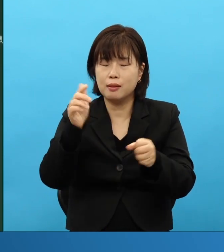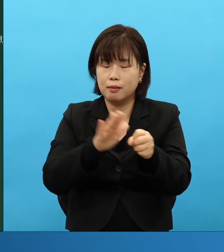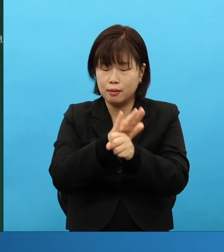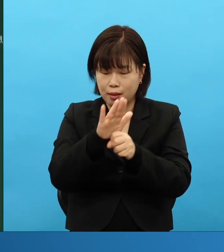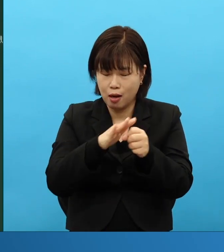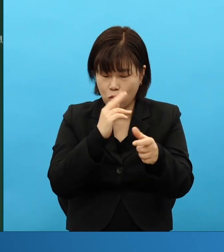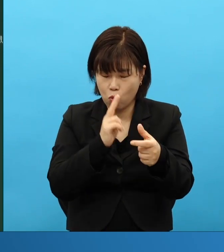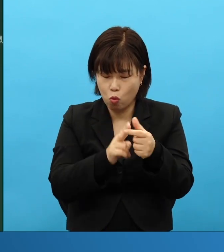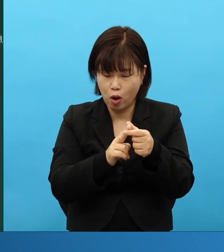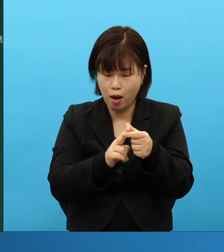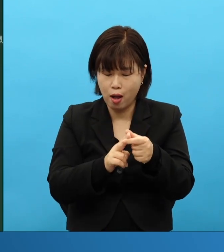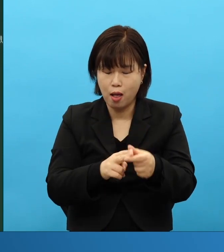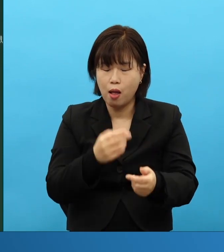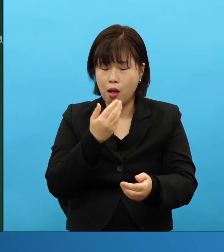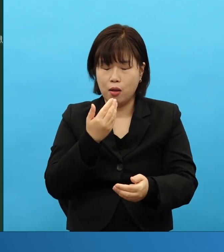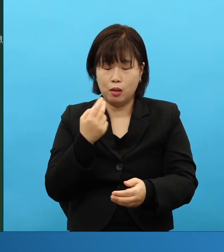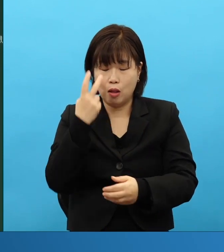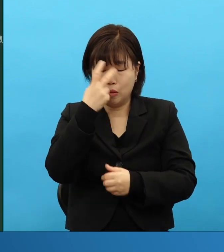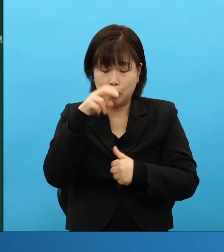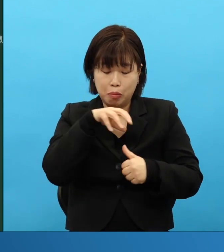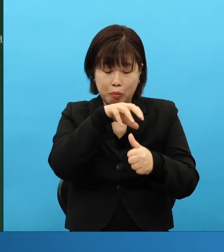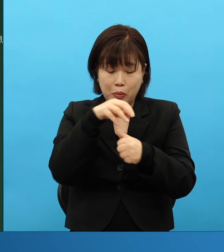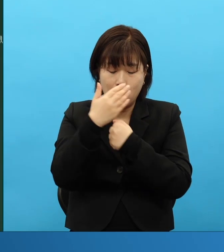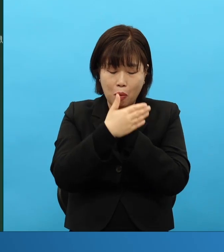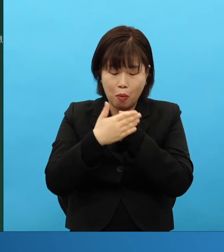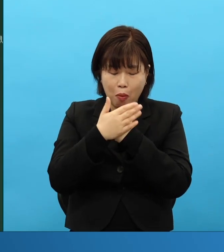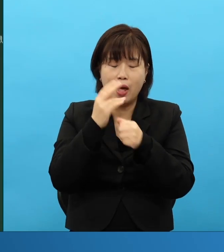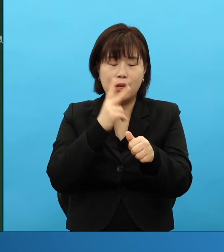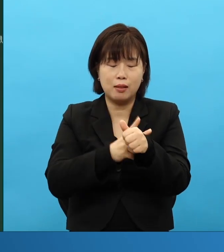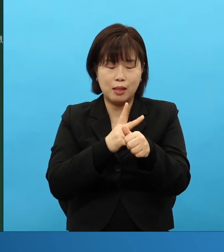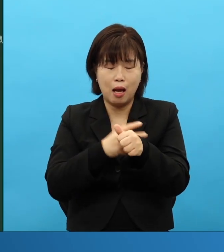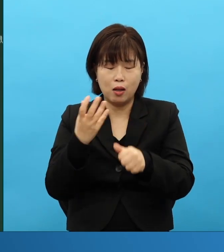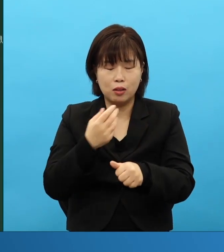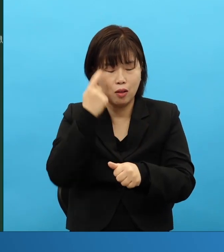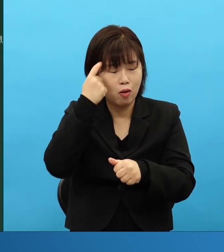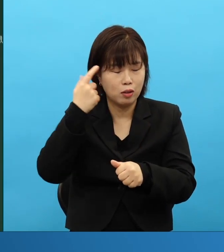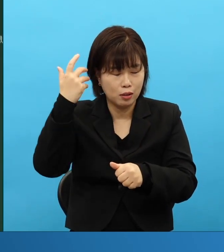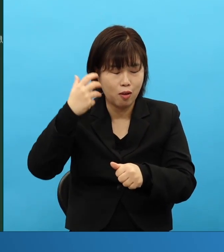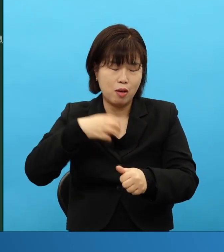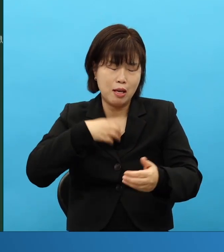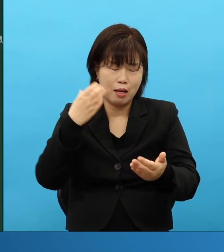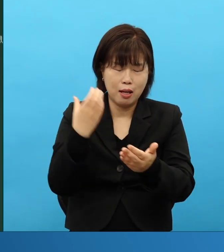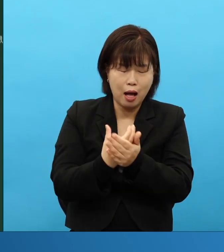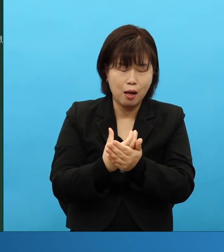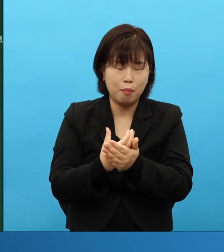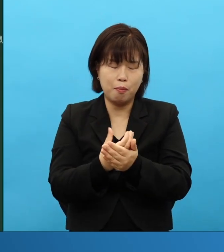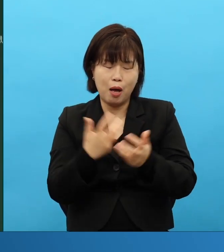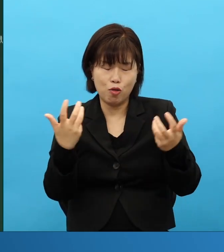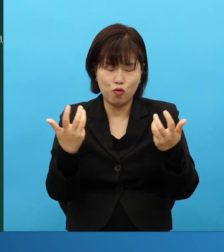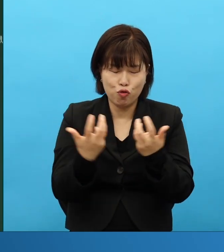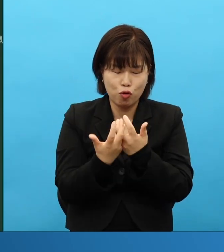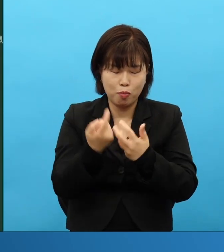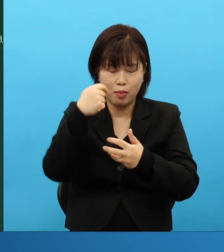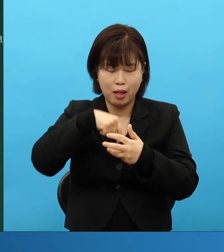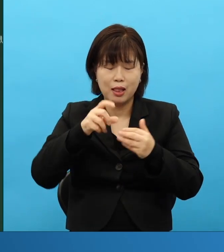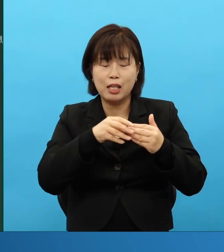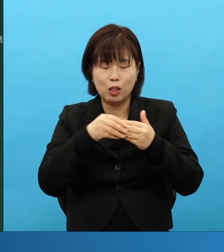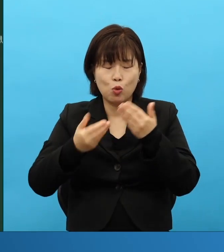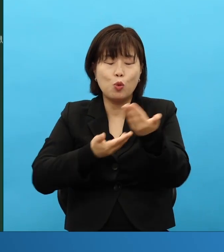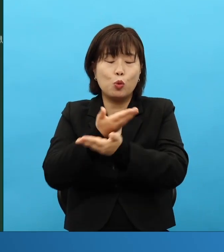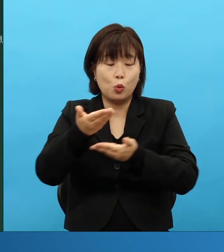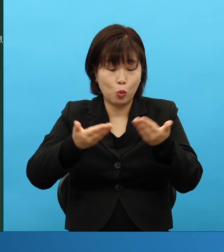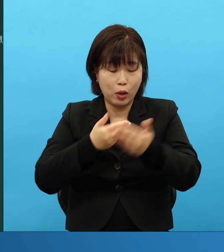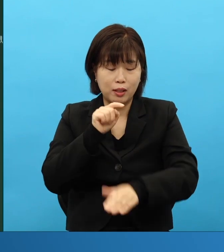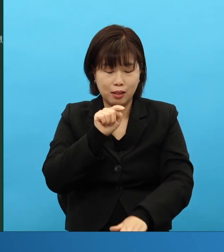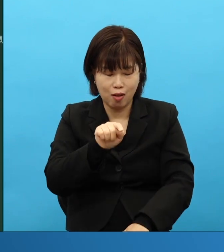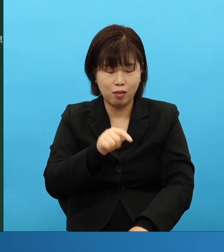God 보혜사 성령님 감화감동 충만 역사 교통하심이 and the inspiration, the filling, and the guidance and the working of the Holy Spirit